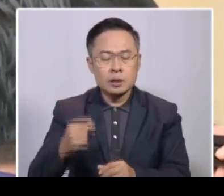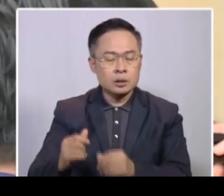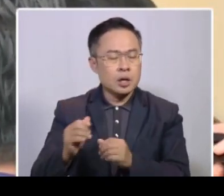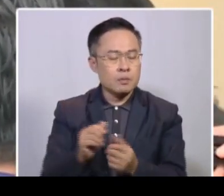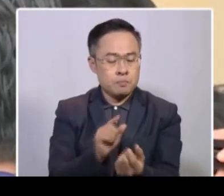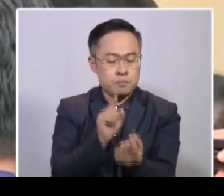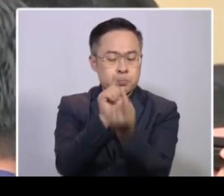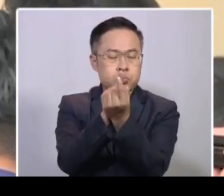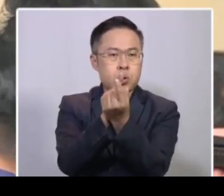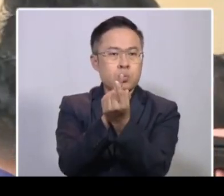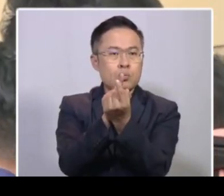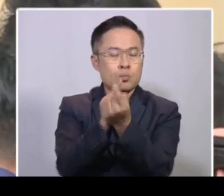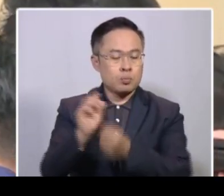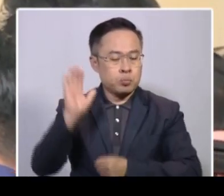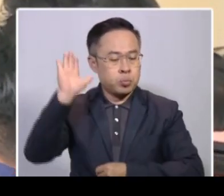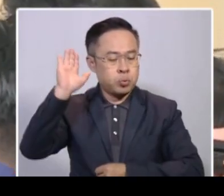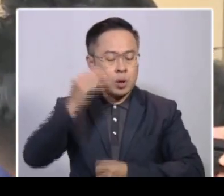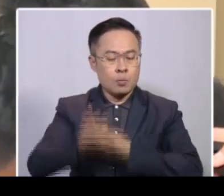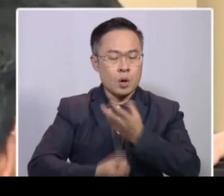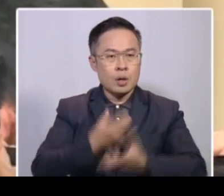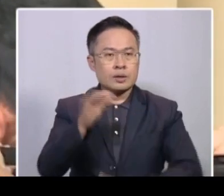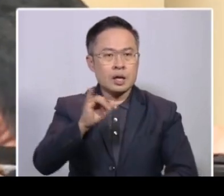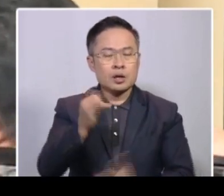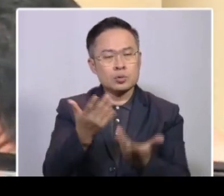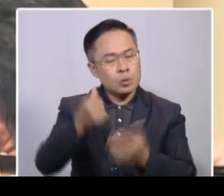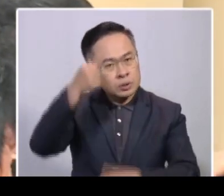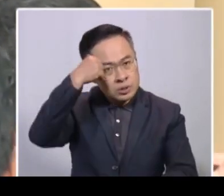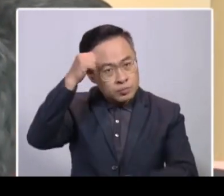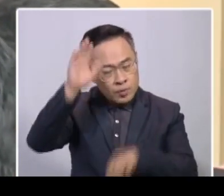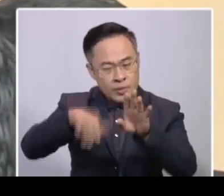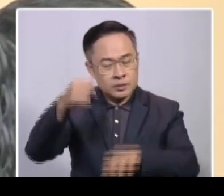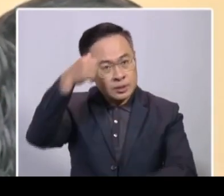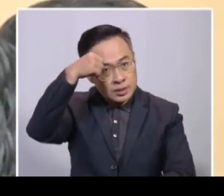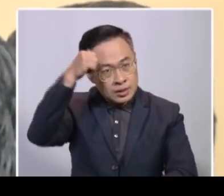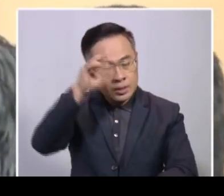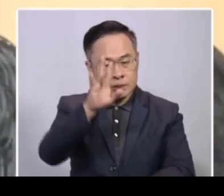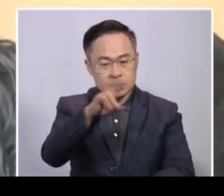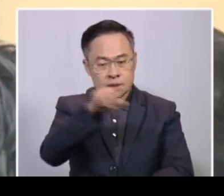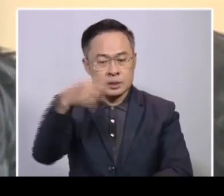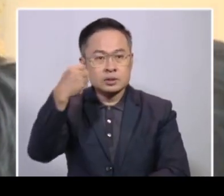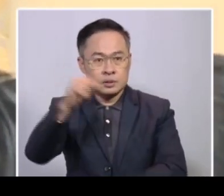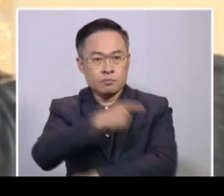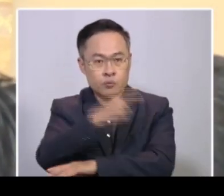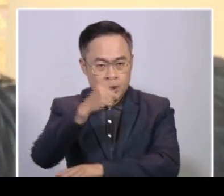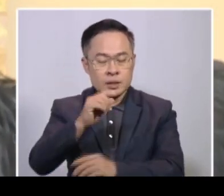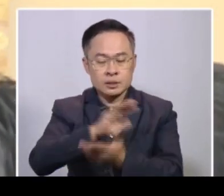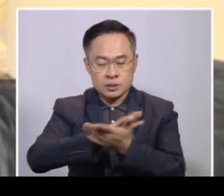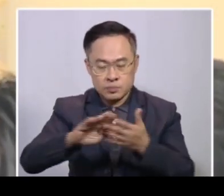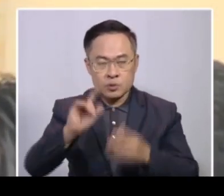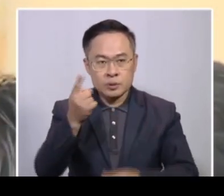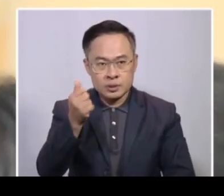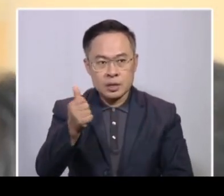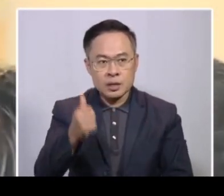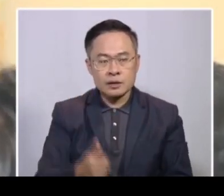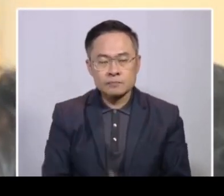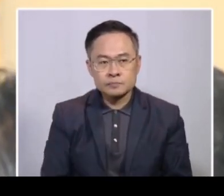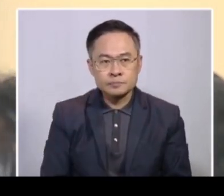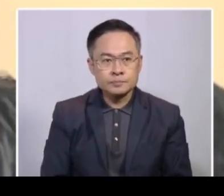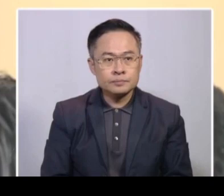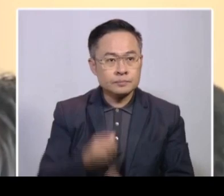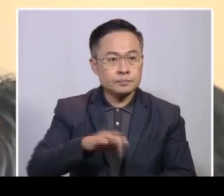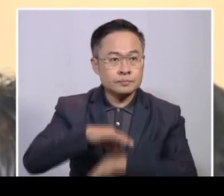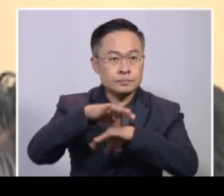ดๆได้เพราะฉะนั้นควรเผื่อเวลาไว้อีก 7-10 วันเพื่อจัดตั้งคณะรัฐมนตรีให้แล้วเสร็จส่วนความเคลื่อนไหวในเรื่องของการ